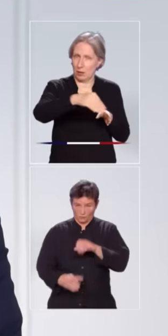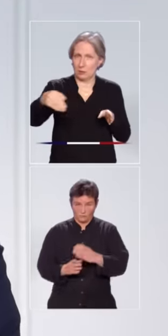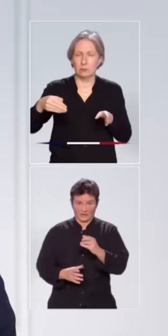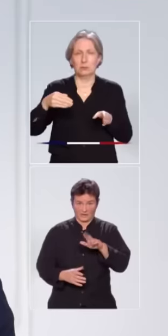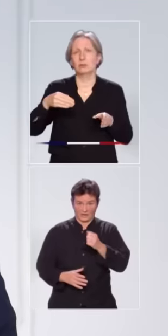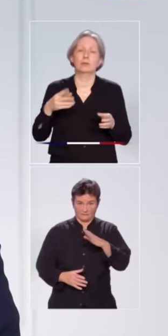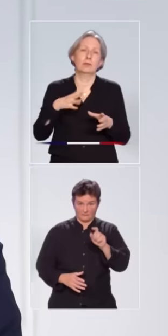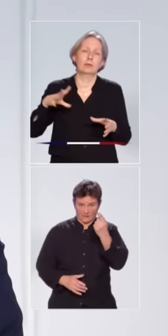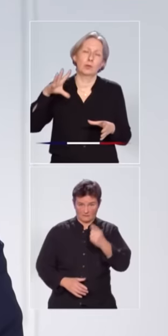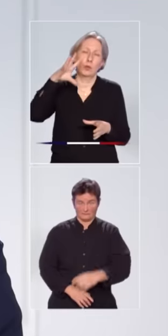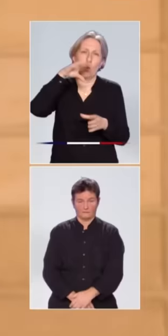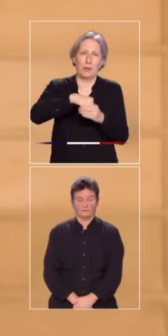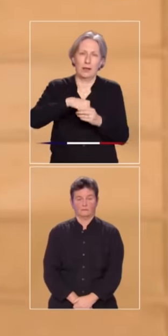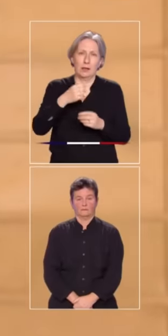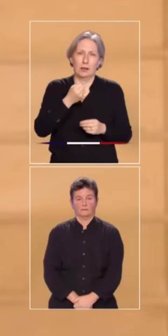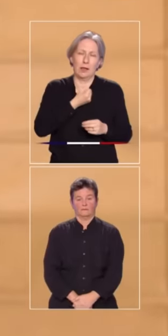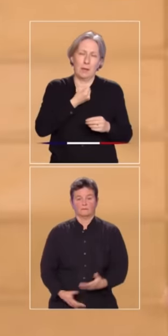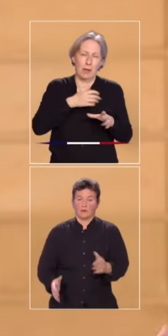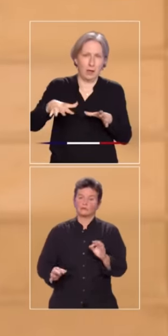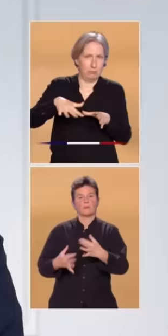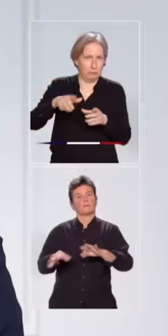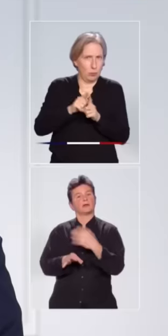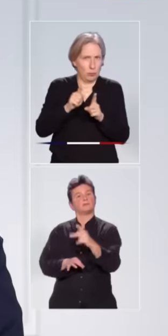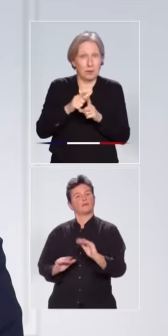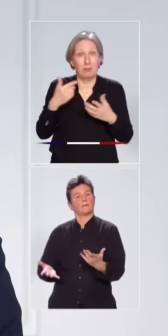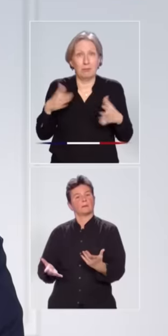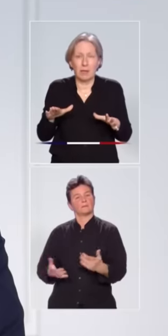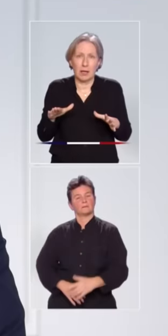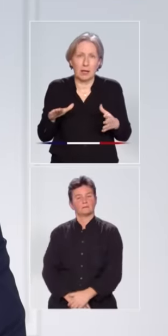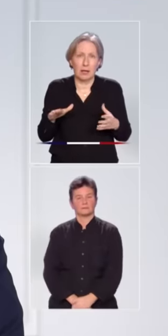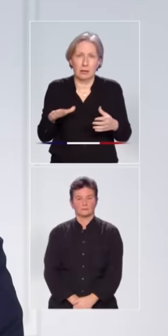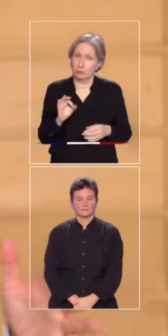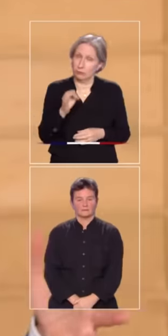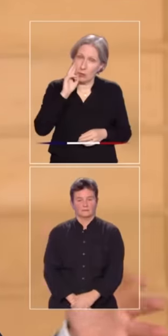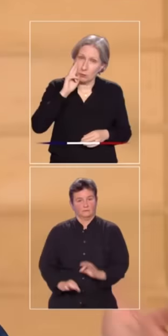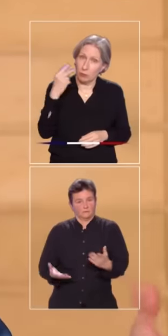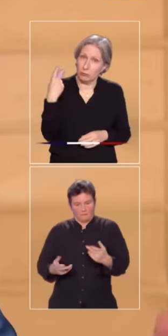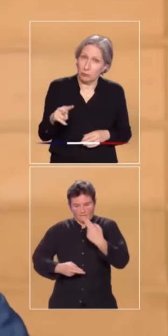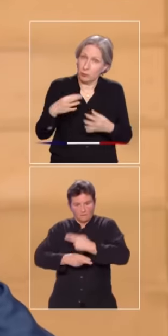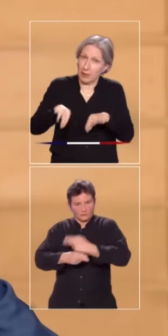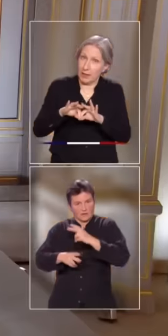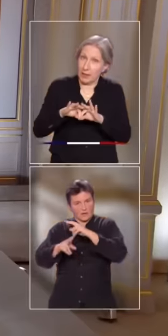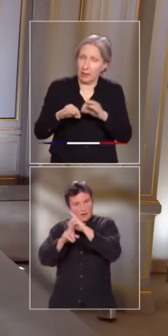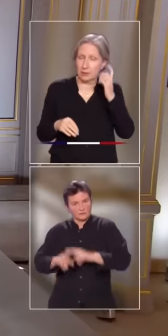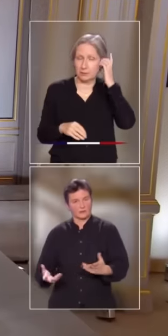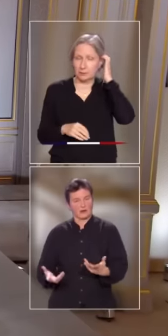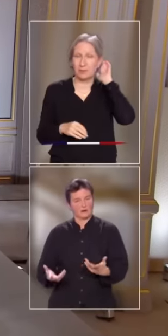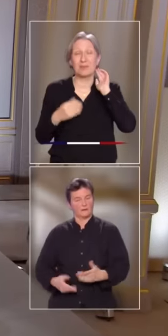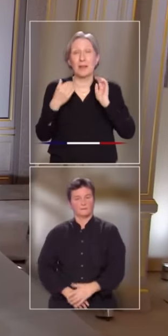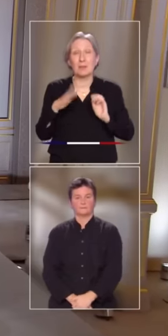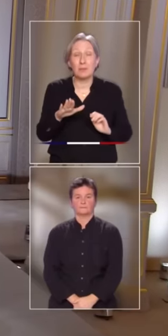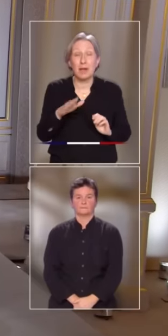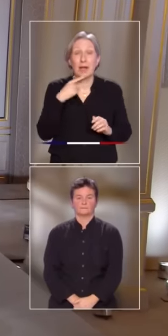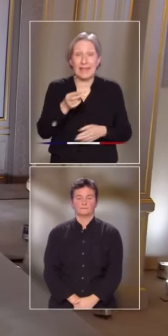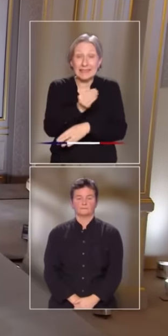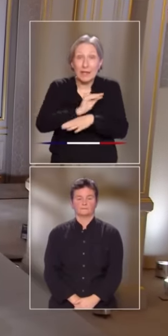sera aux Ukrainiens de le décider, ça. C'est à eux de le négocier. C'est un peu leur pays, quand même. Et oui, et vous avez raison de le dire, c'est à eux, c'est leur pays. C'est des frontières internationalement reconnues de l'Ukraine. Mais ce que je veux dire, c'est qu'il n'y aura pas